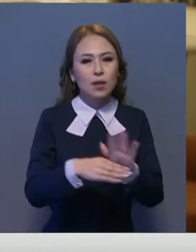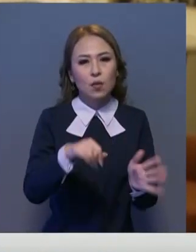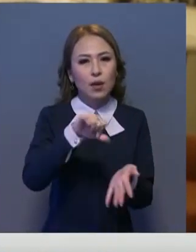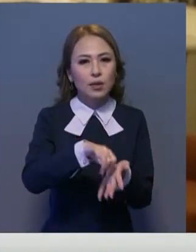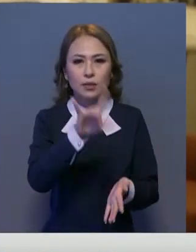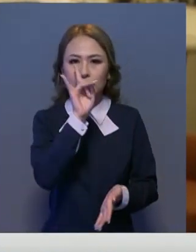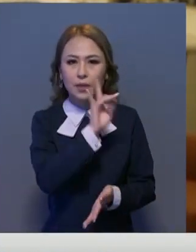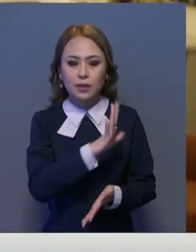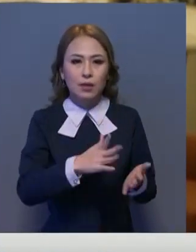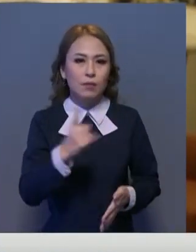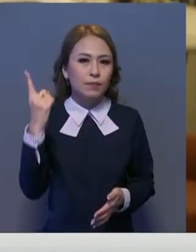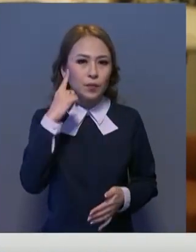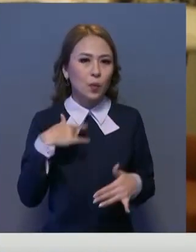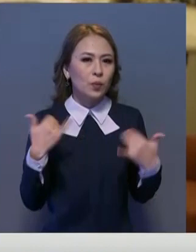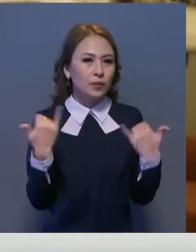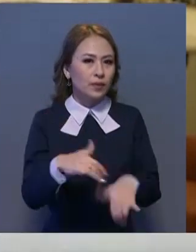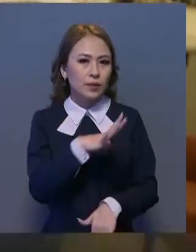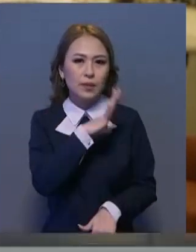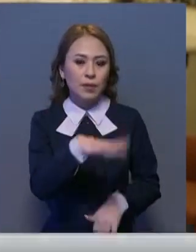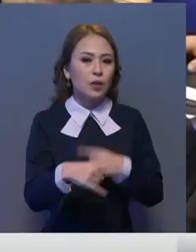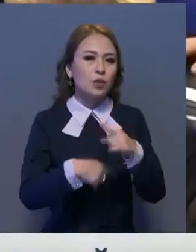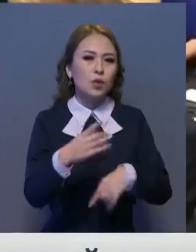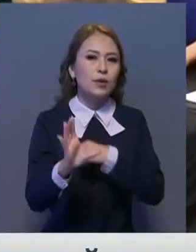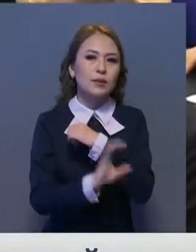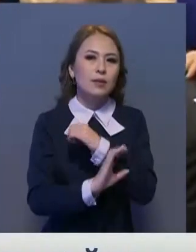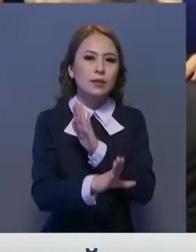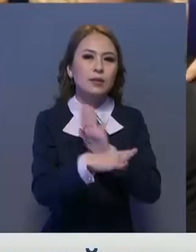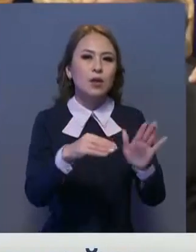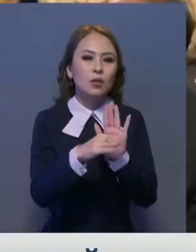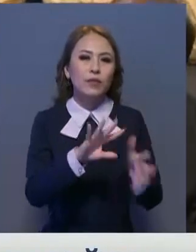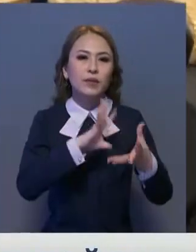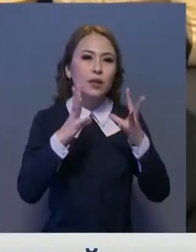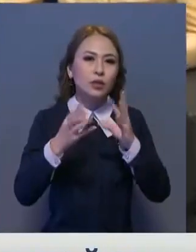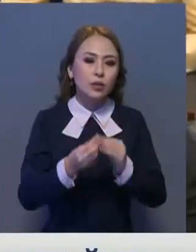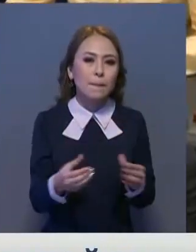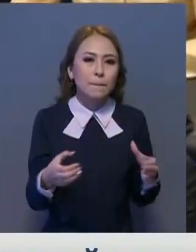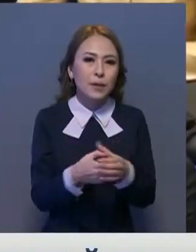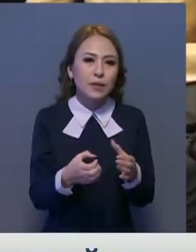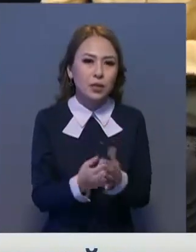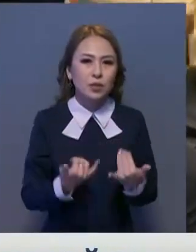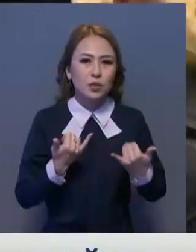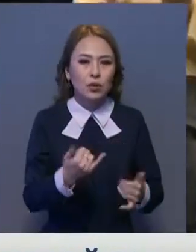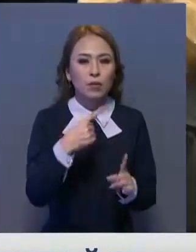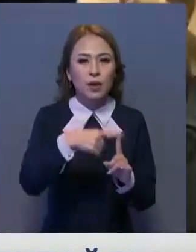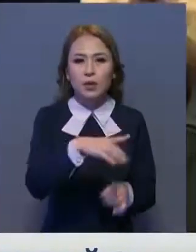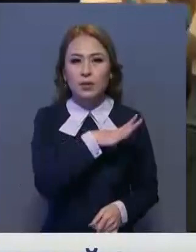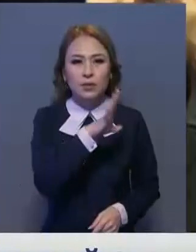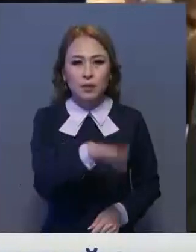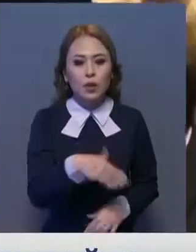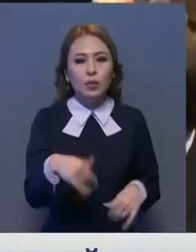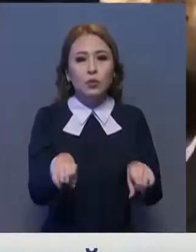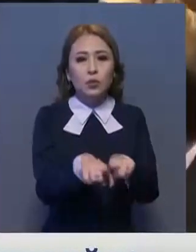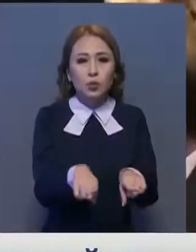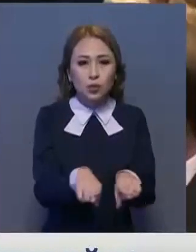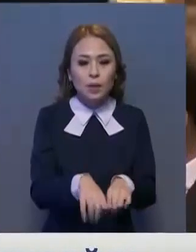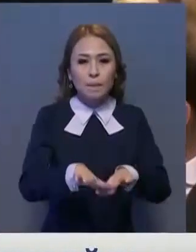қатыспайтын жөнде естігенде таң қалмадым. Өйткені соңғы сайлаудағы көрсеткіштер нәтижесі оның партиясы үшін оң болмады. Бұған дейінде ол